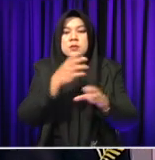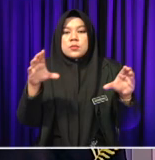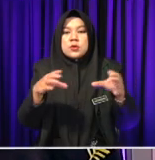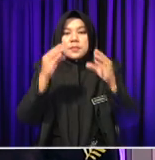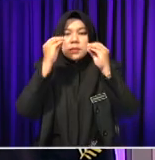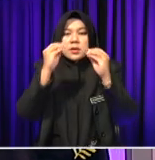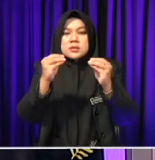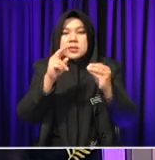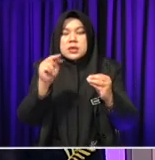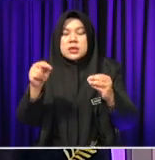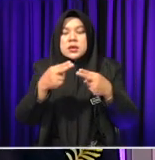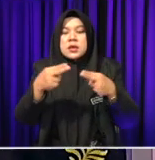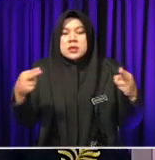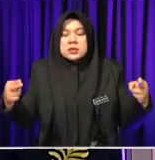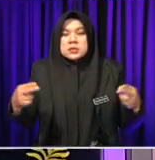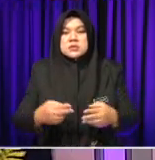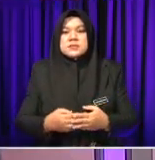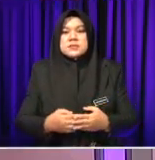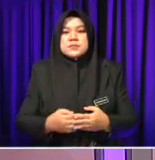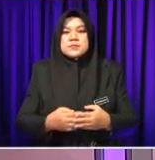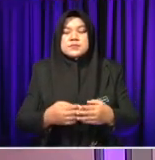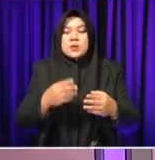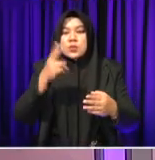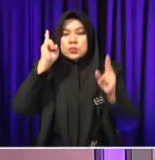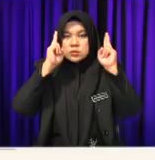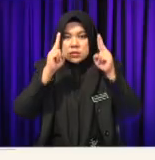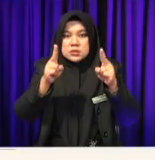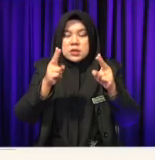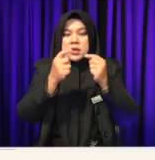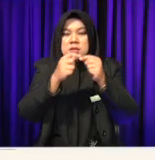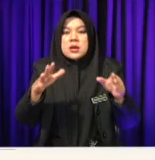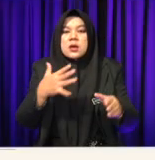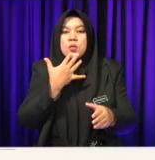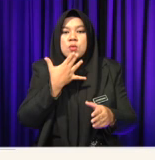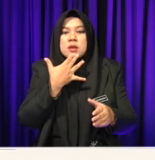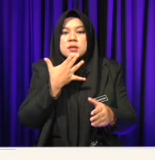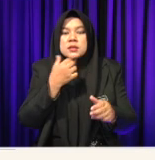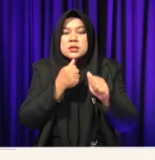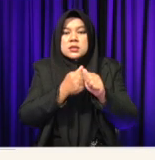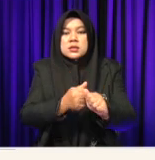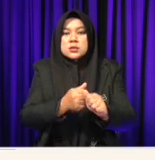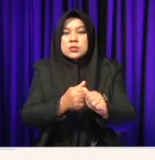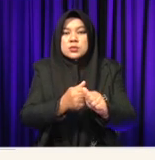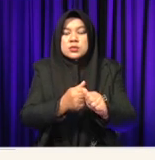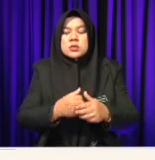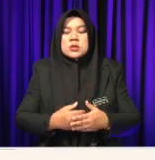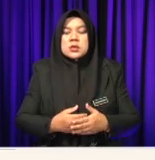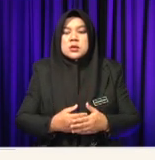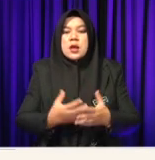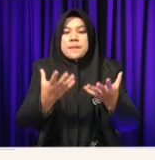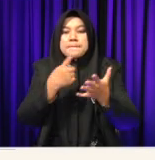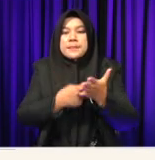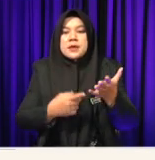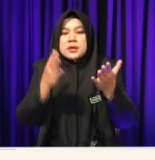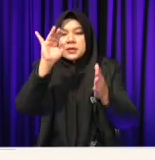pengajaran hadis yang Ustazah telah warnakanlah mengikut apa ni spesifikasi jawapan yang perlu